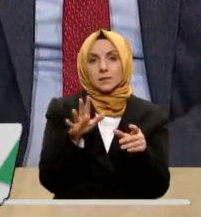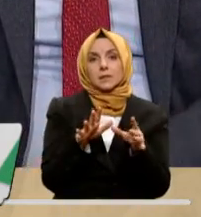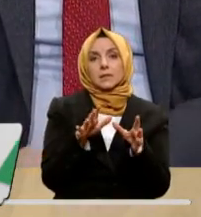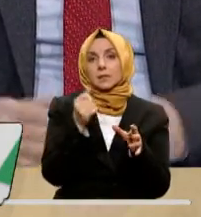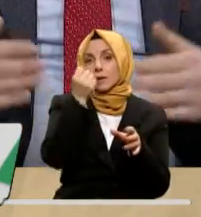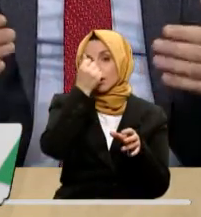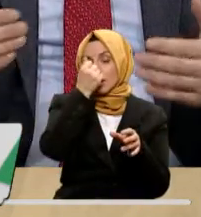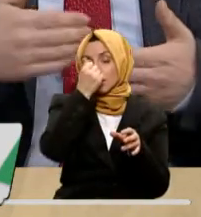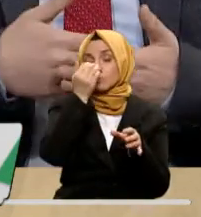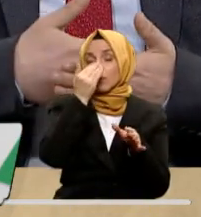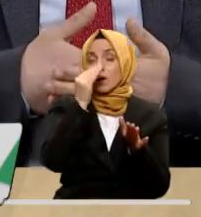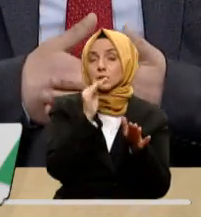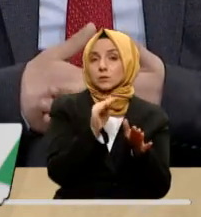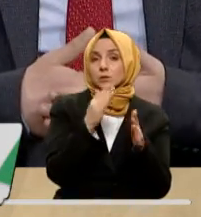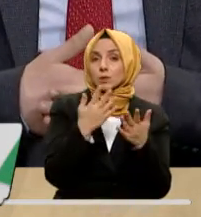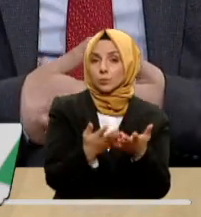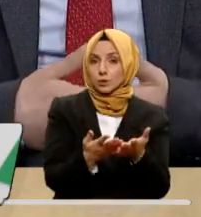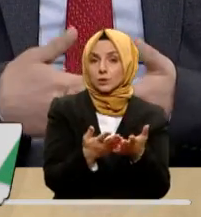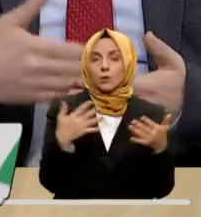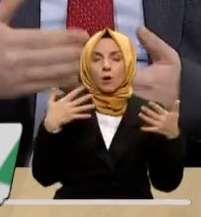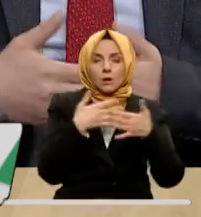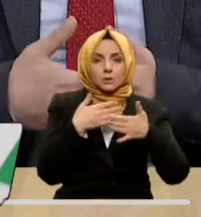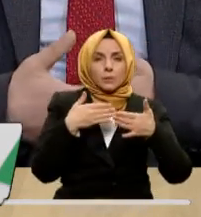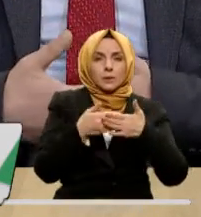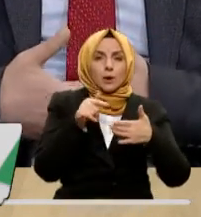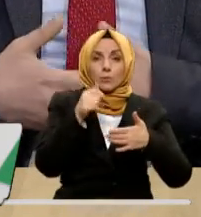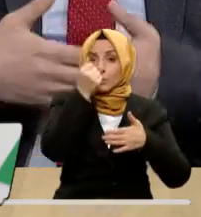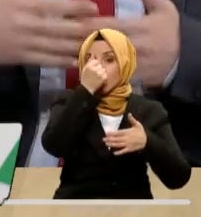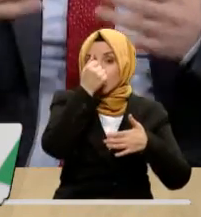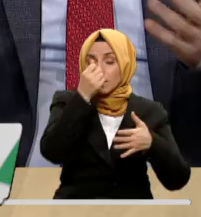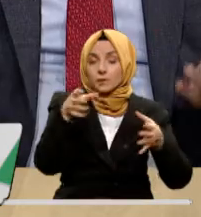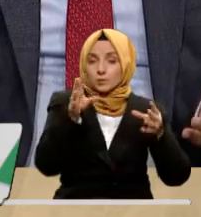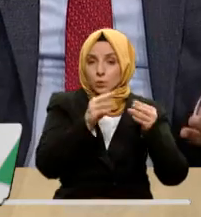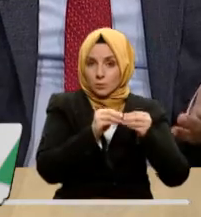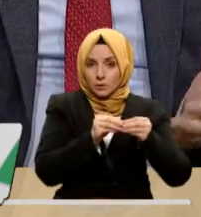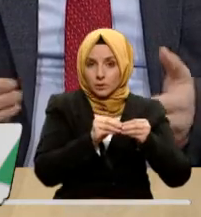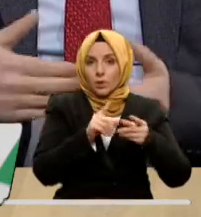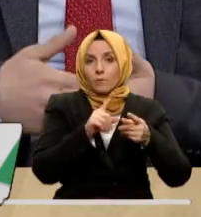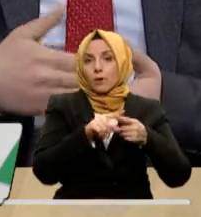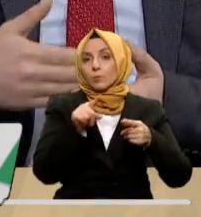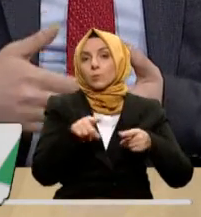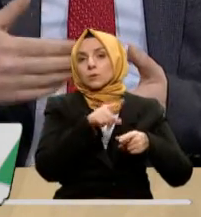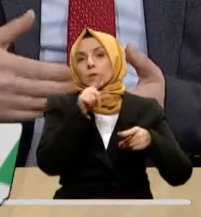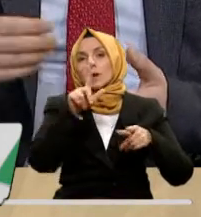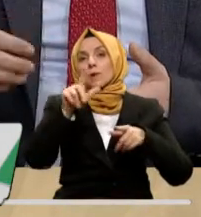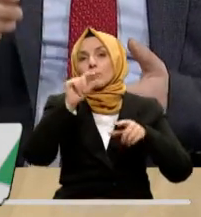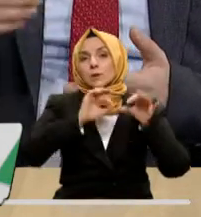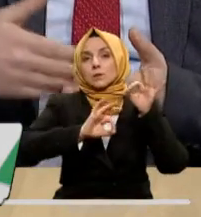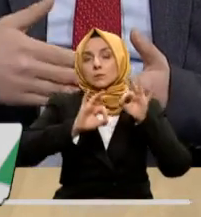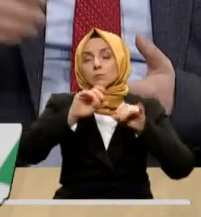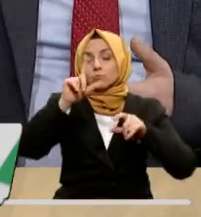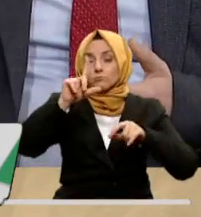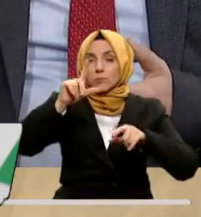ediliyor akşama kadar bir kanlar toplanıyor akşamleyin Bunlar bileşenlerine ayrılıyor ve laboratuvar